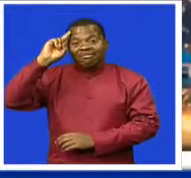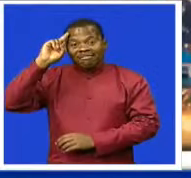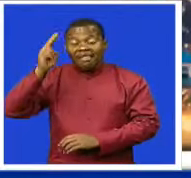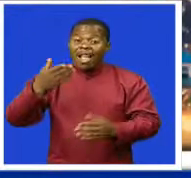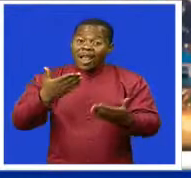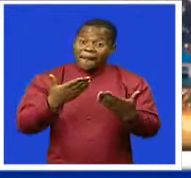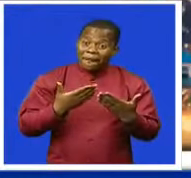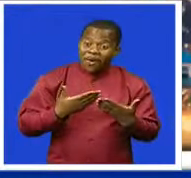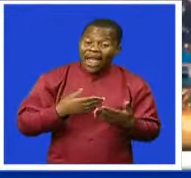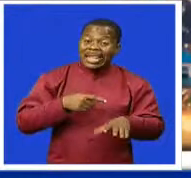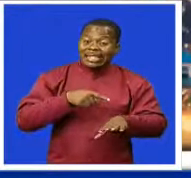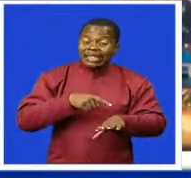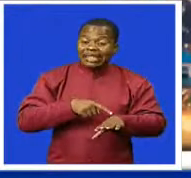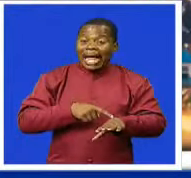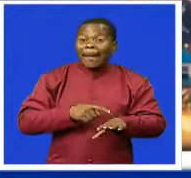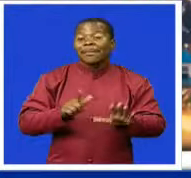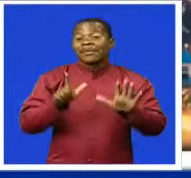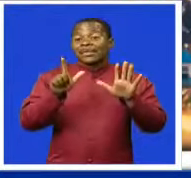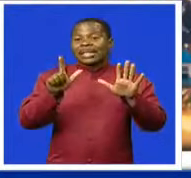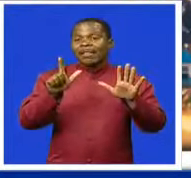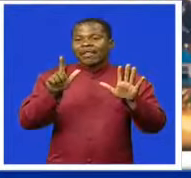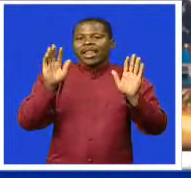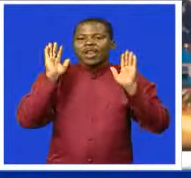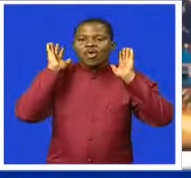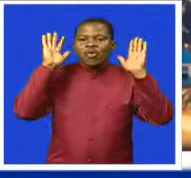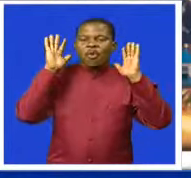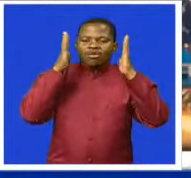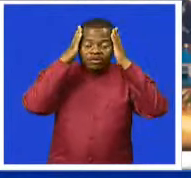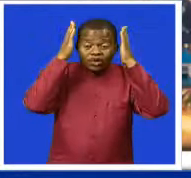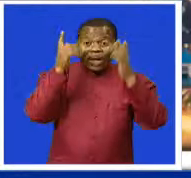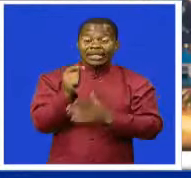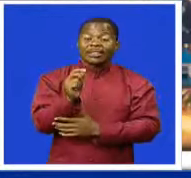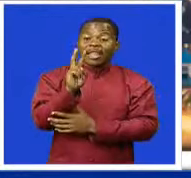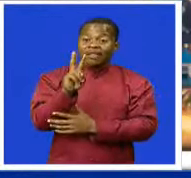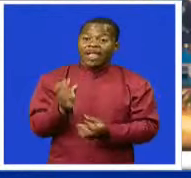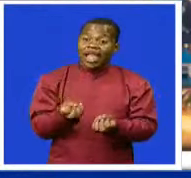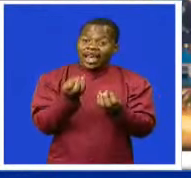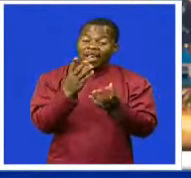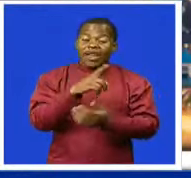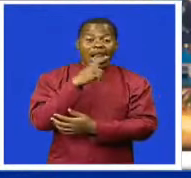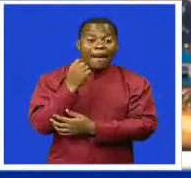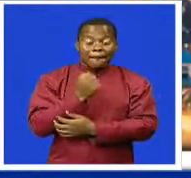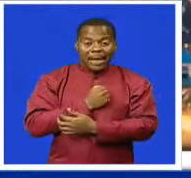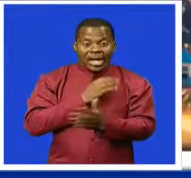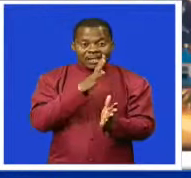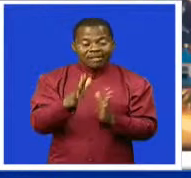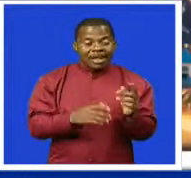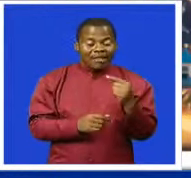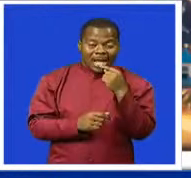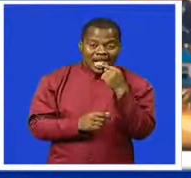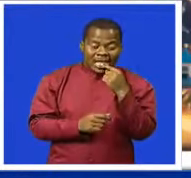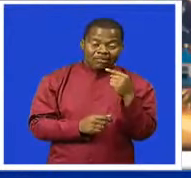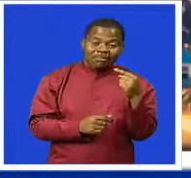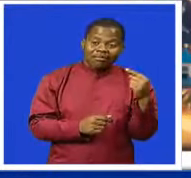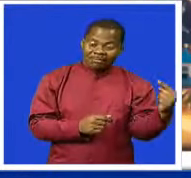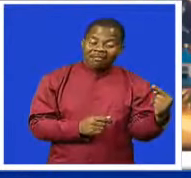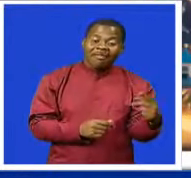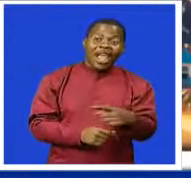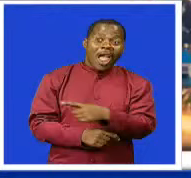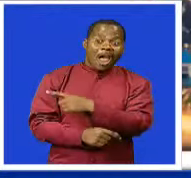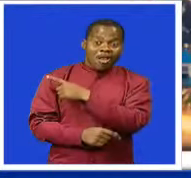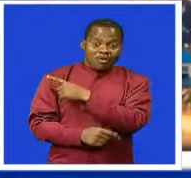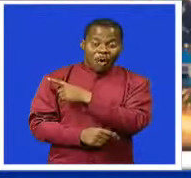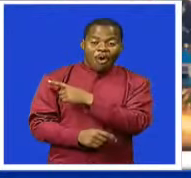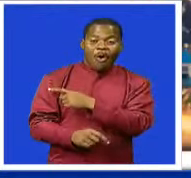Lishonile ni nabagalazitse lishonile malangeni lamahle. Yamukelani nathi tindzaba tangensimbi yesikhombisa. Ndethwela ngumsakazo wethithombo lohamba embili eSwatini